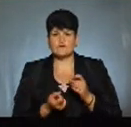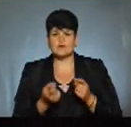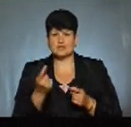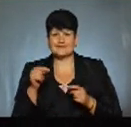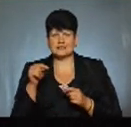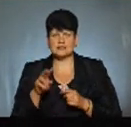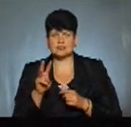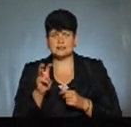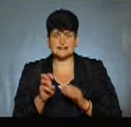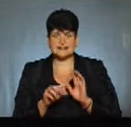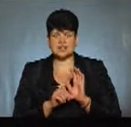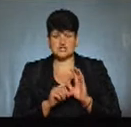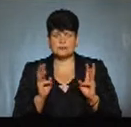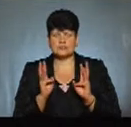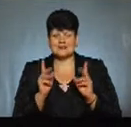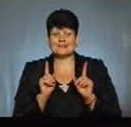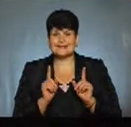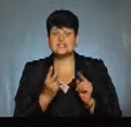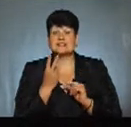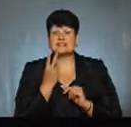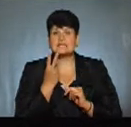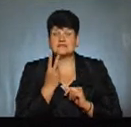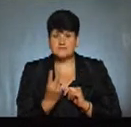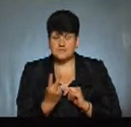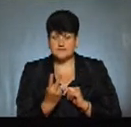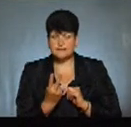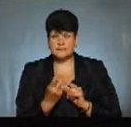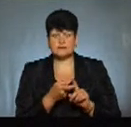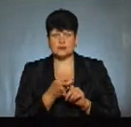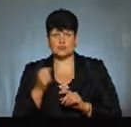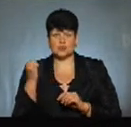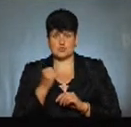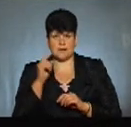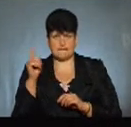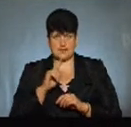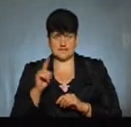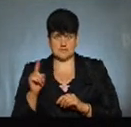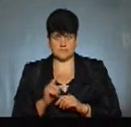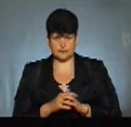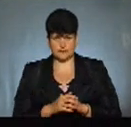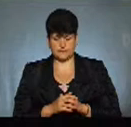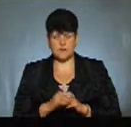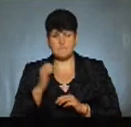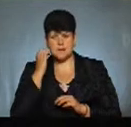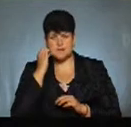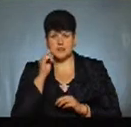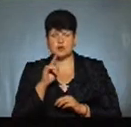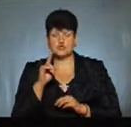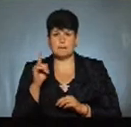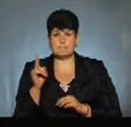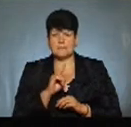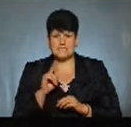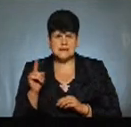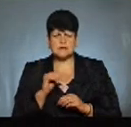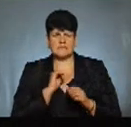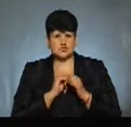1306 пожеж, і лише дві із них через удар блискавки. Пам'ятаю, що блискавка